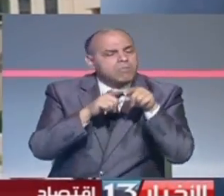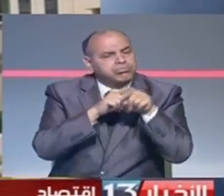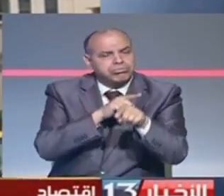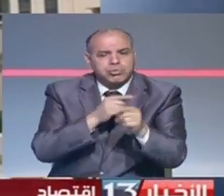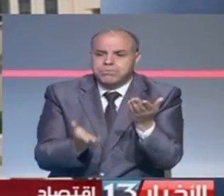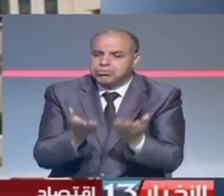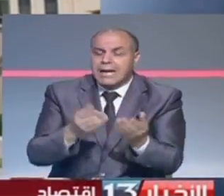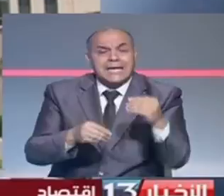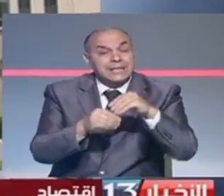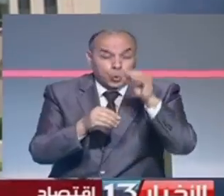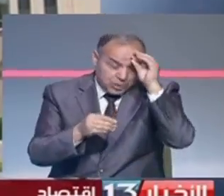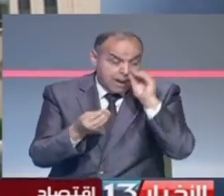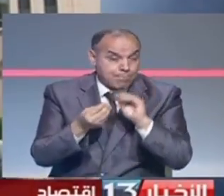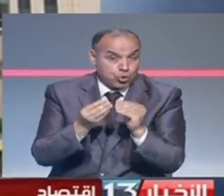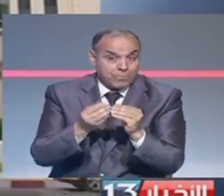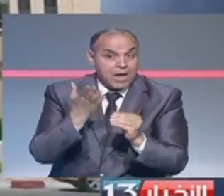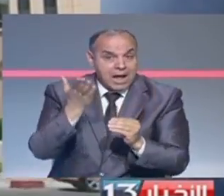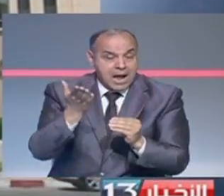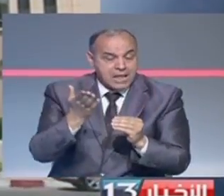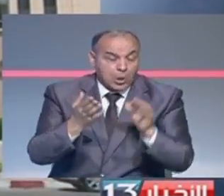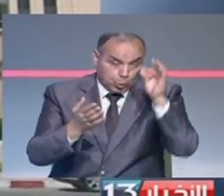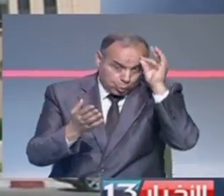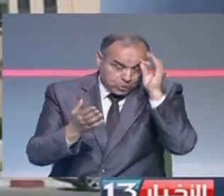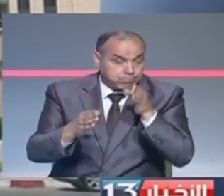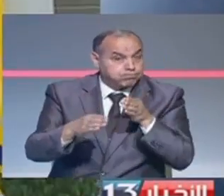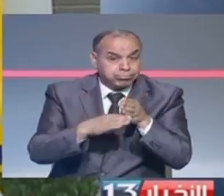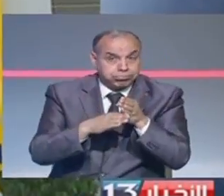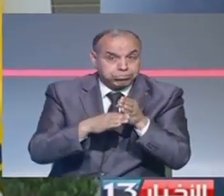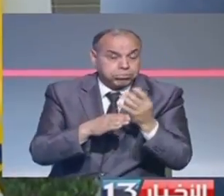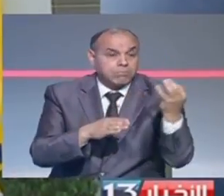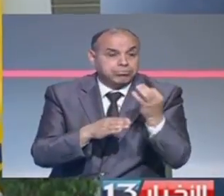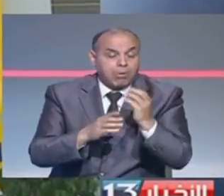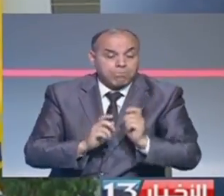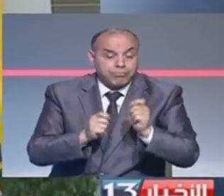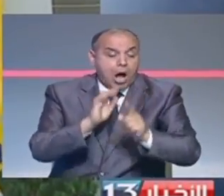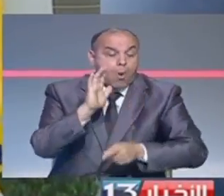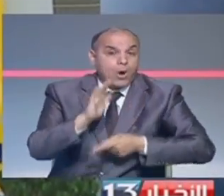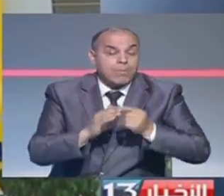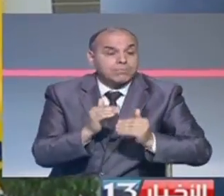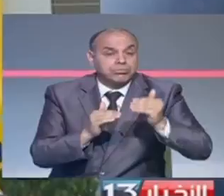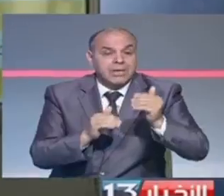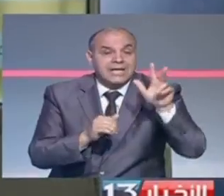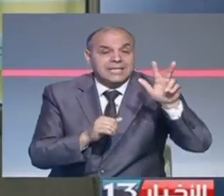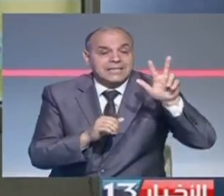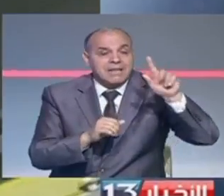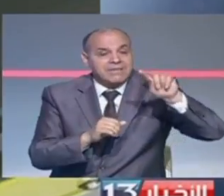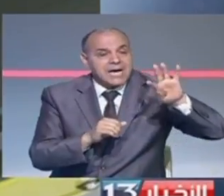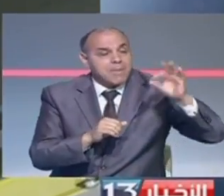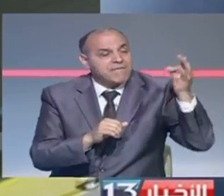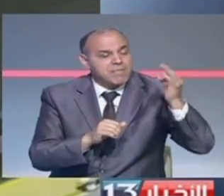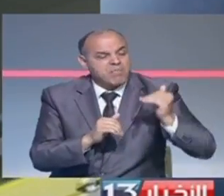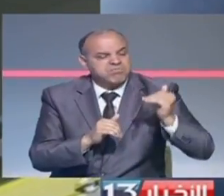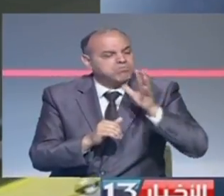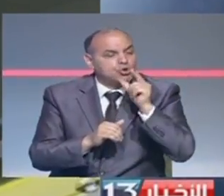التوازن الاقتصادي بما سيدفع البلاد الى الدخول في نسبه عشر غير مسبوق في النمو بثلاثه فاصل اربعه المائه